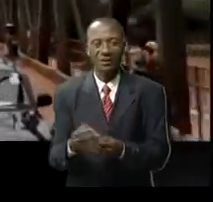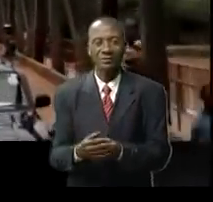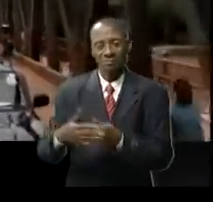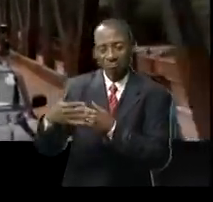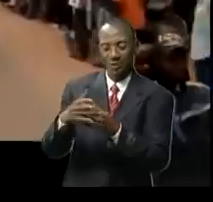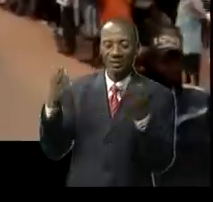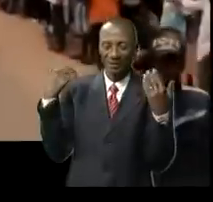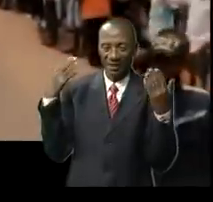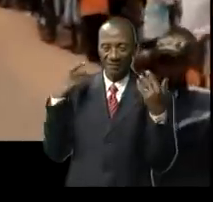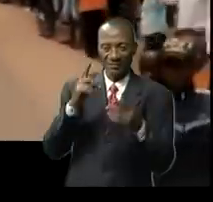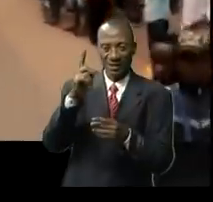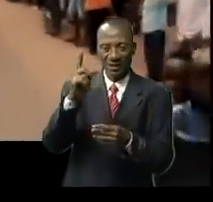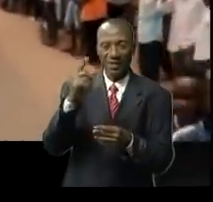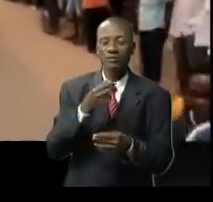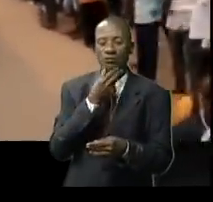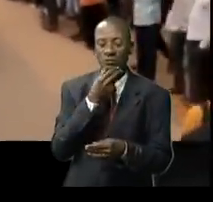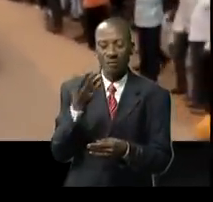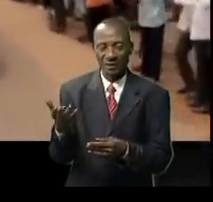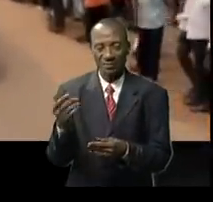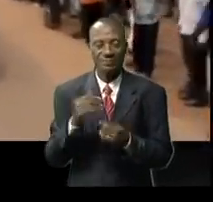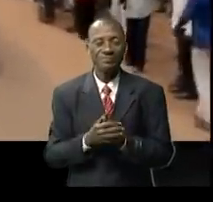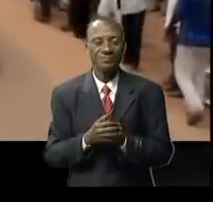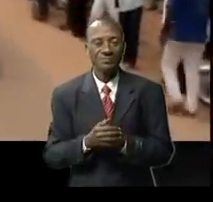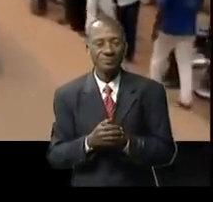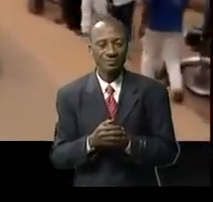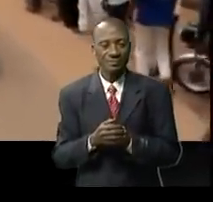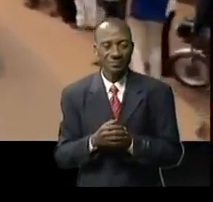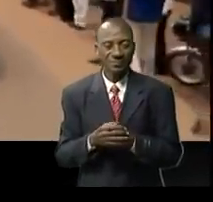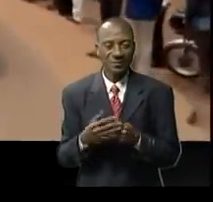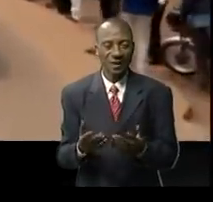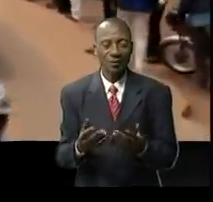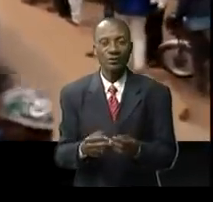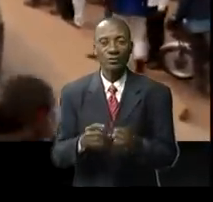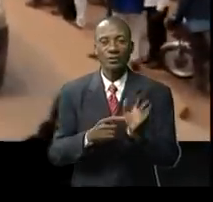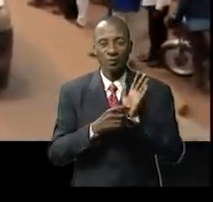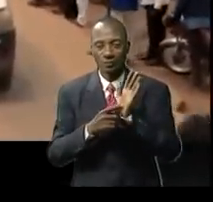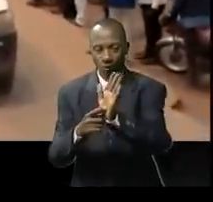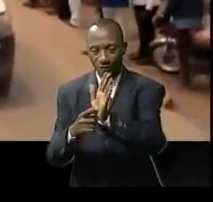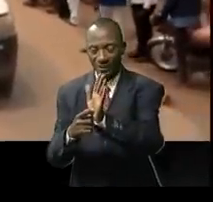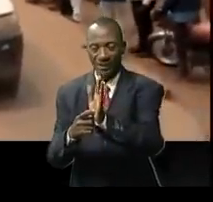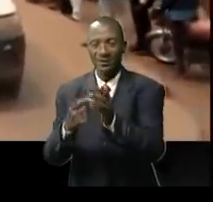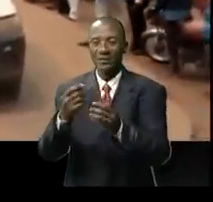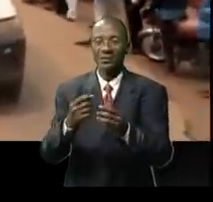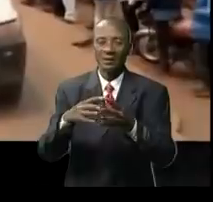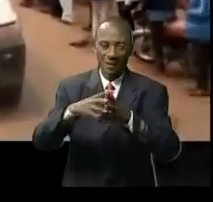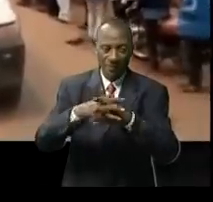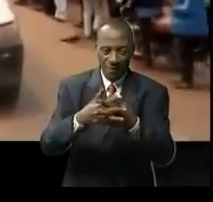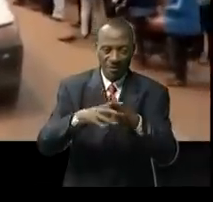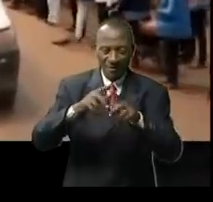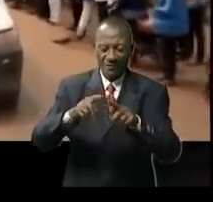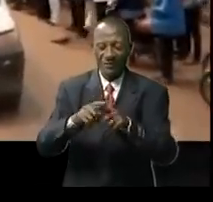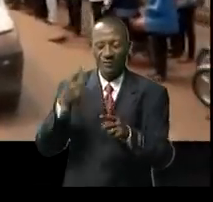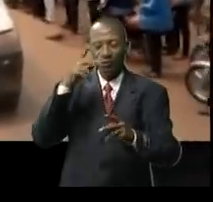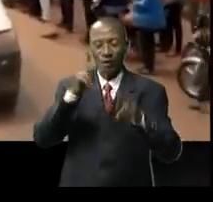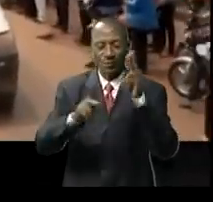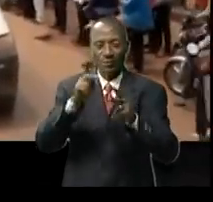à sa tête, l'autorité provinciale Jeannette Longa Moussamba. Occasion de présenter ses engins à la population qui les a accueillis avec des scènes